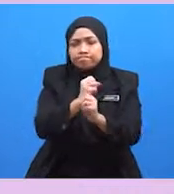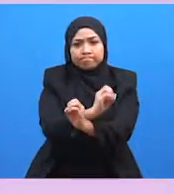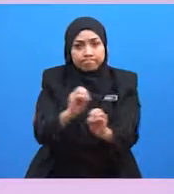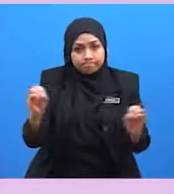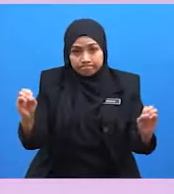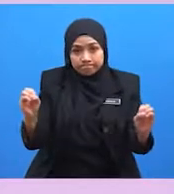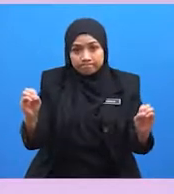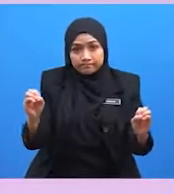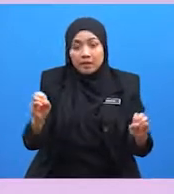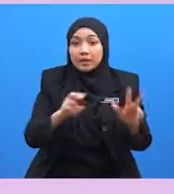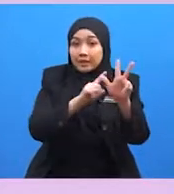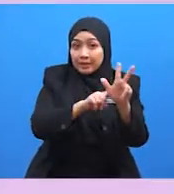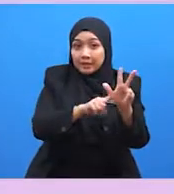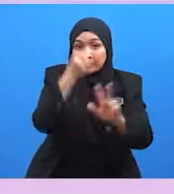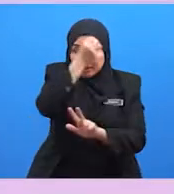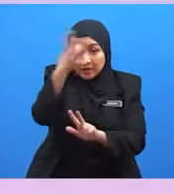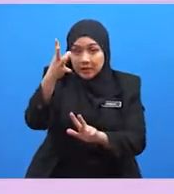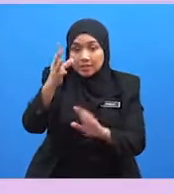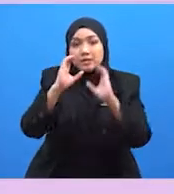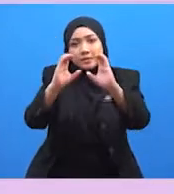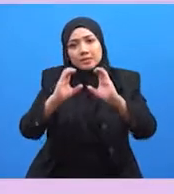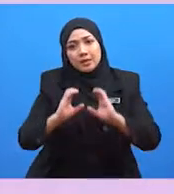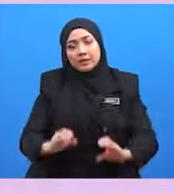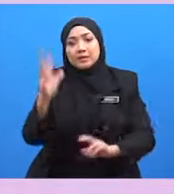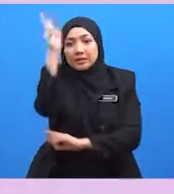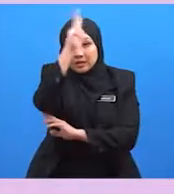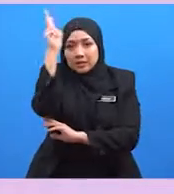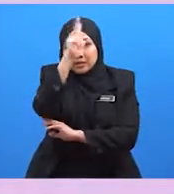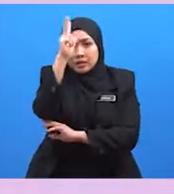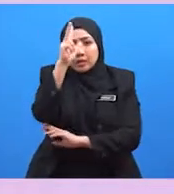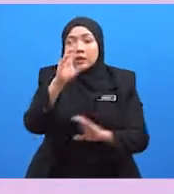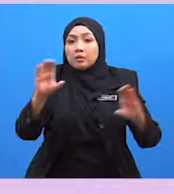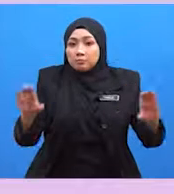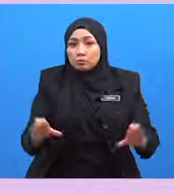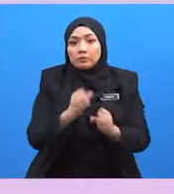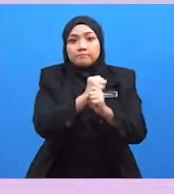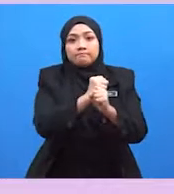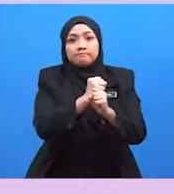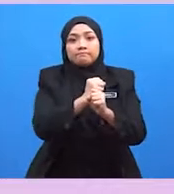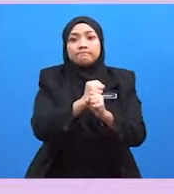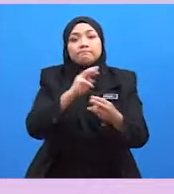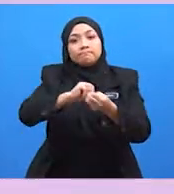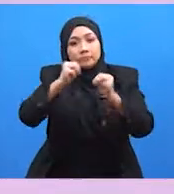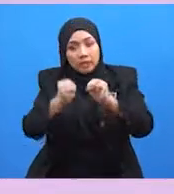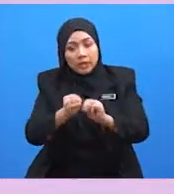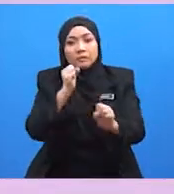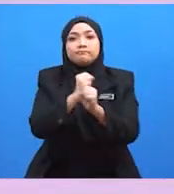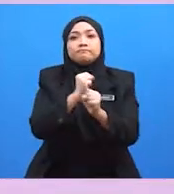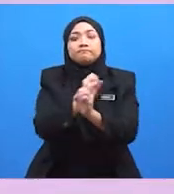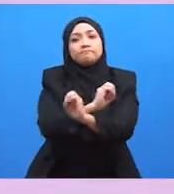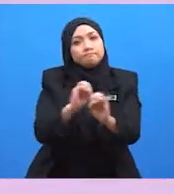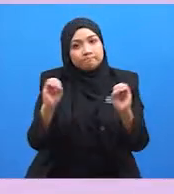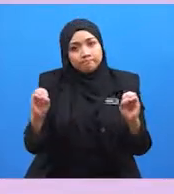Ketiga, menjelaskan cara kerajaan menangani masalah pengangguran. Apakah